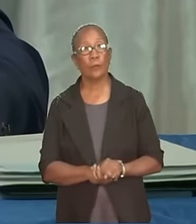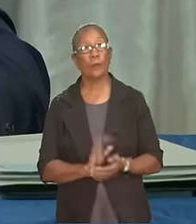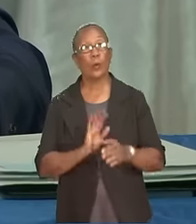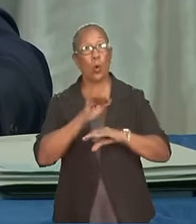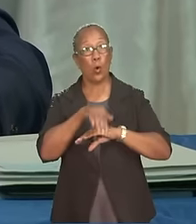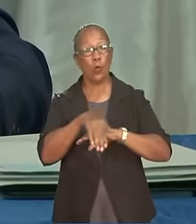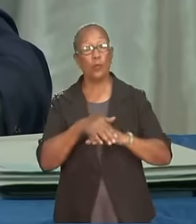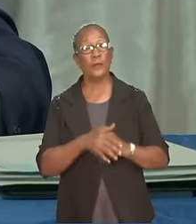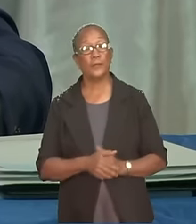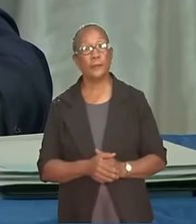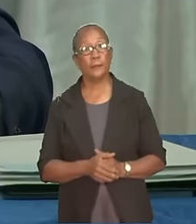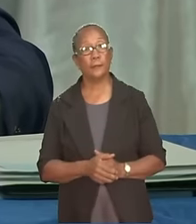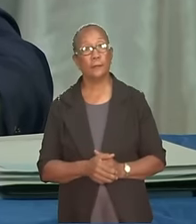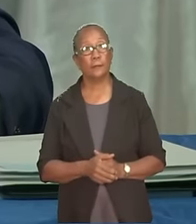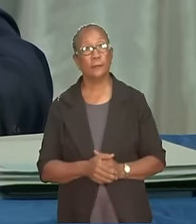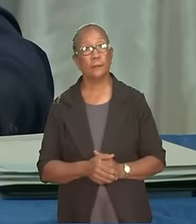van